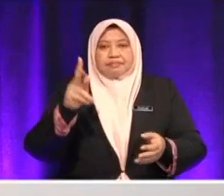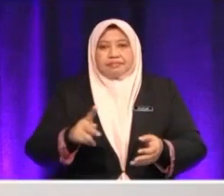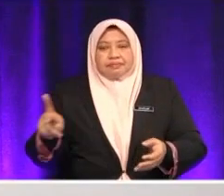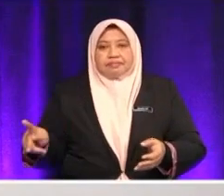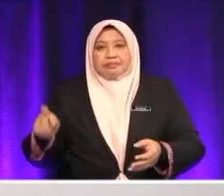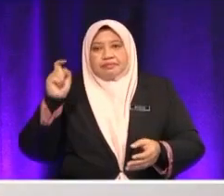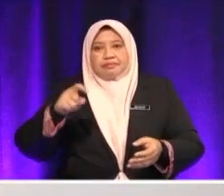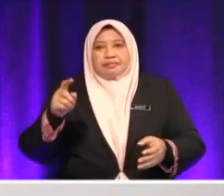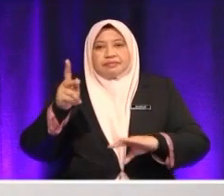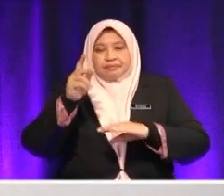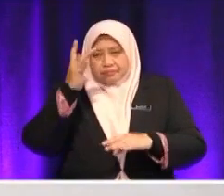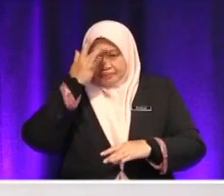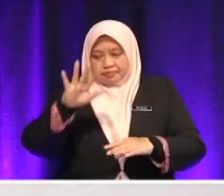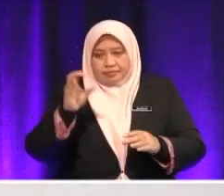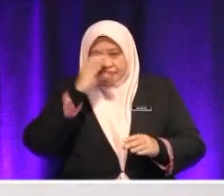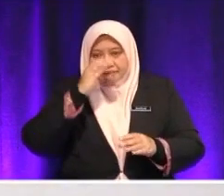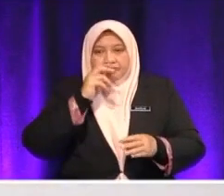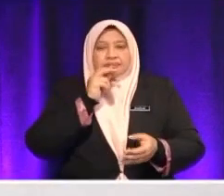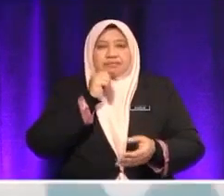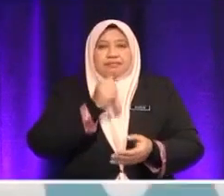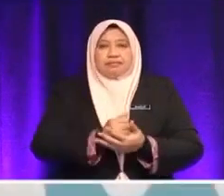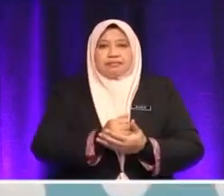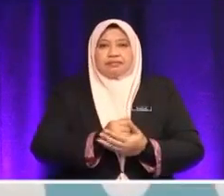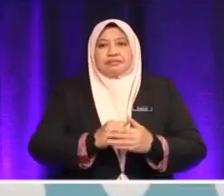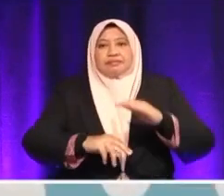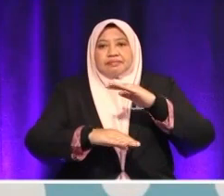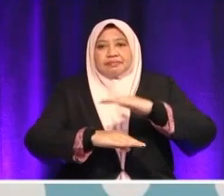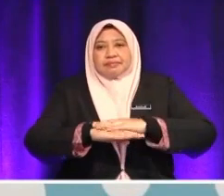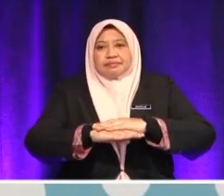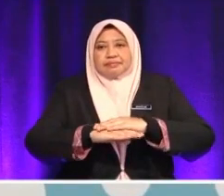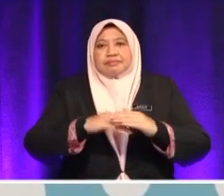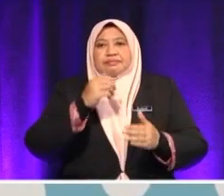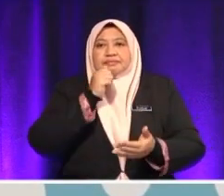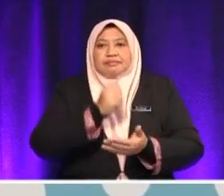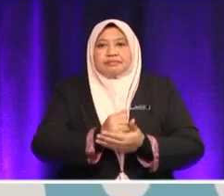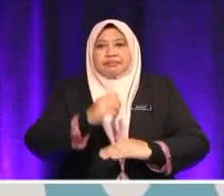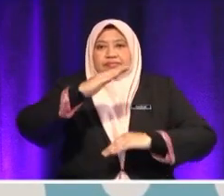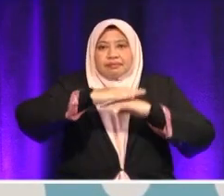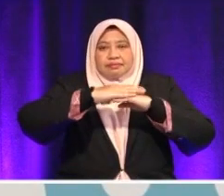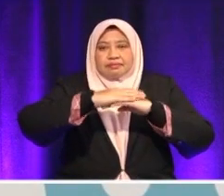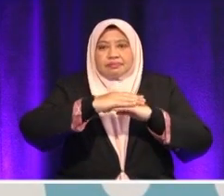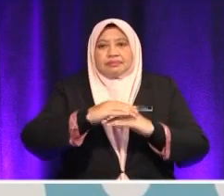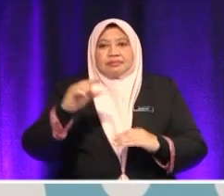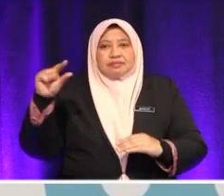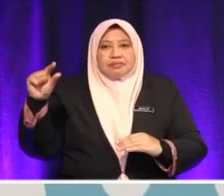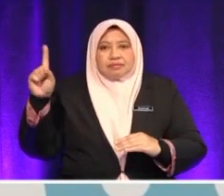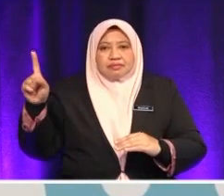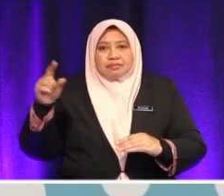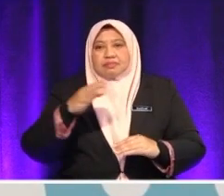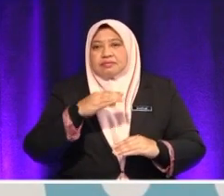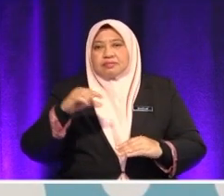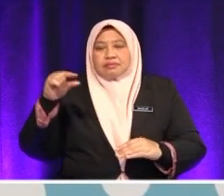mesti pandai mencari nilai minimal nilai maksimal kuatir pertama middin dan